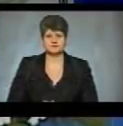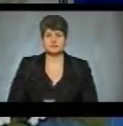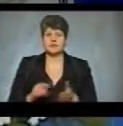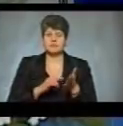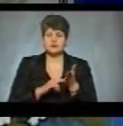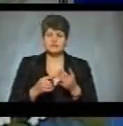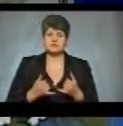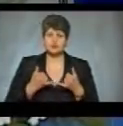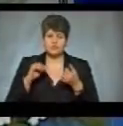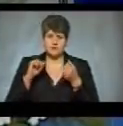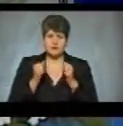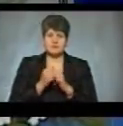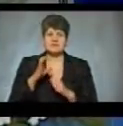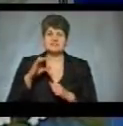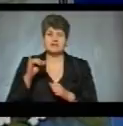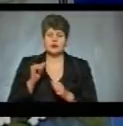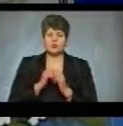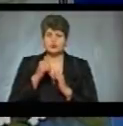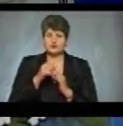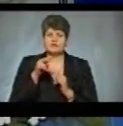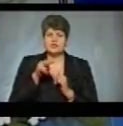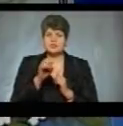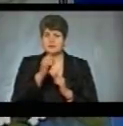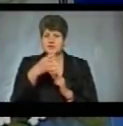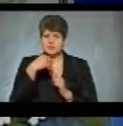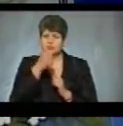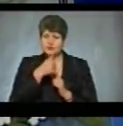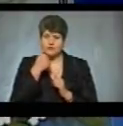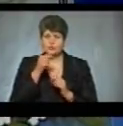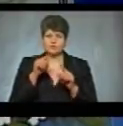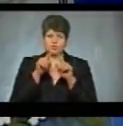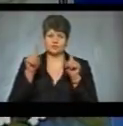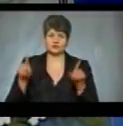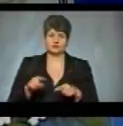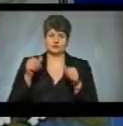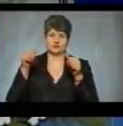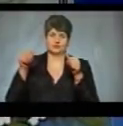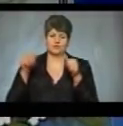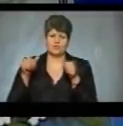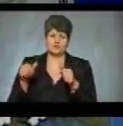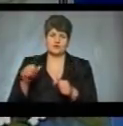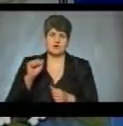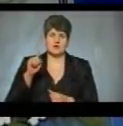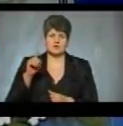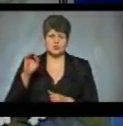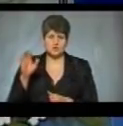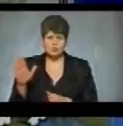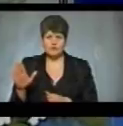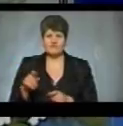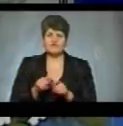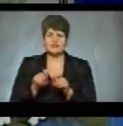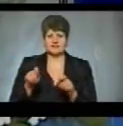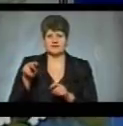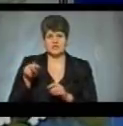Зазначу, вшановують пам'ять Світляка щороку. З 2015-го меморіальну дошку бійцю добровольчого батальйону «Азов» Андрію Дрьоміну відкрили